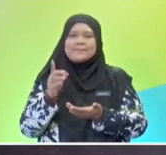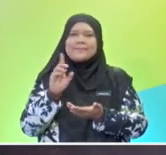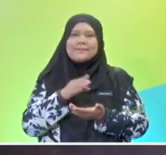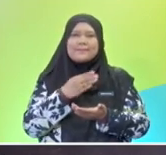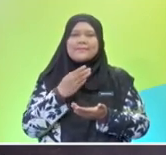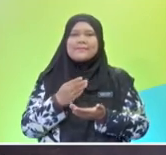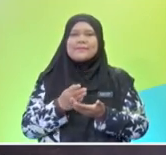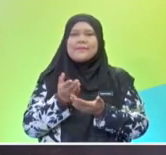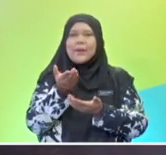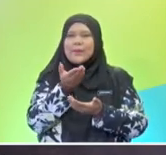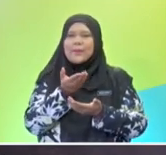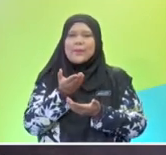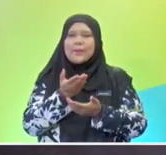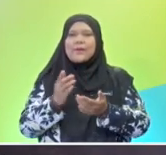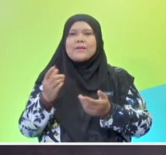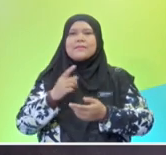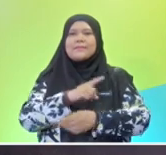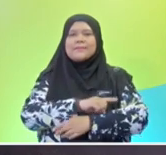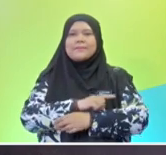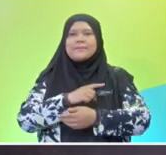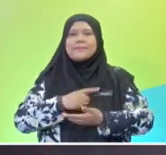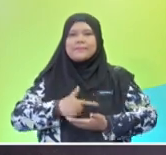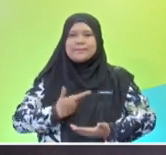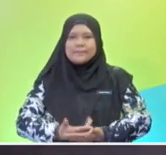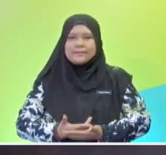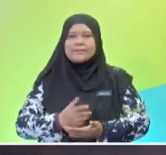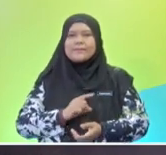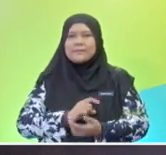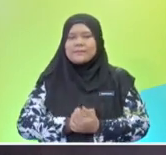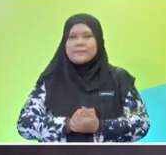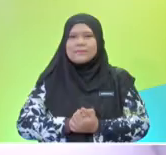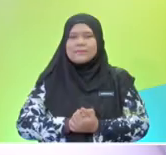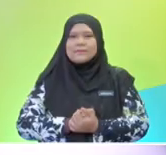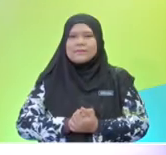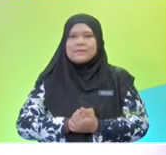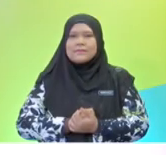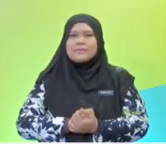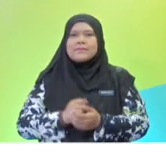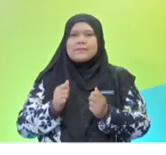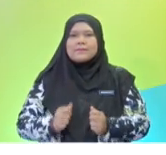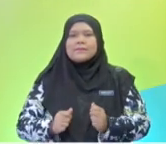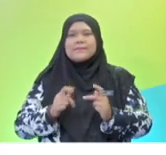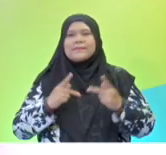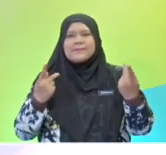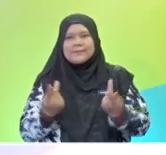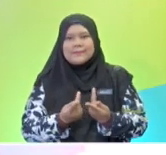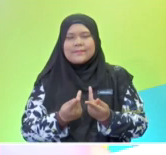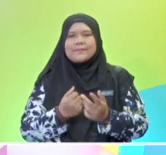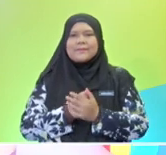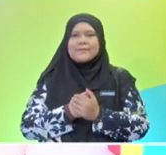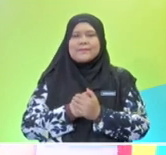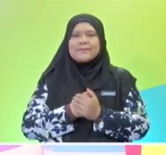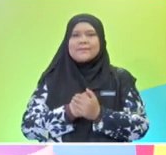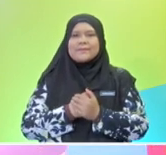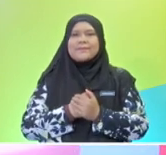jadi. Ya, cikgu. Kita sambut hari jadi ke? Sambut hari lahir ahli keluarga. Sambut hari lahir hari